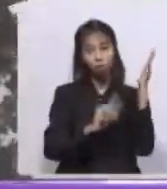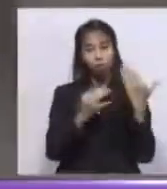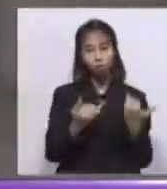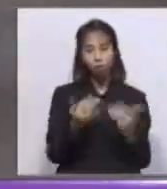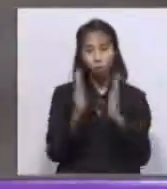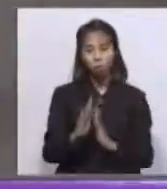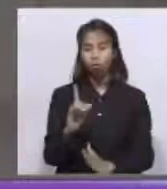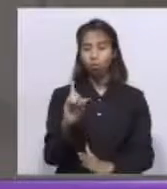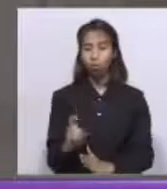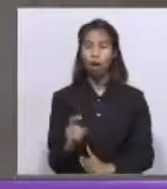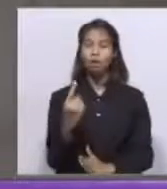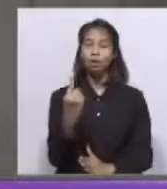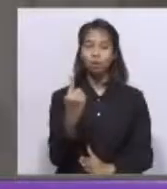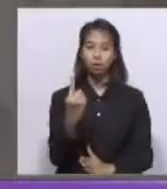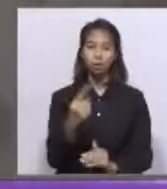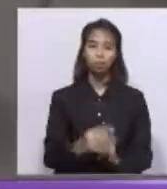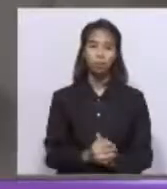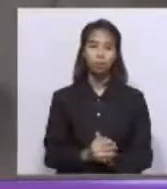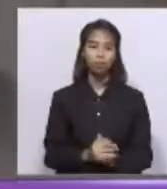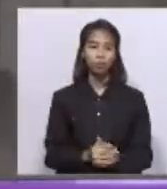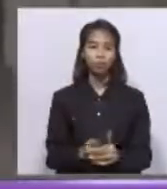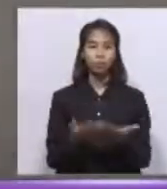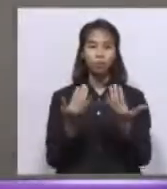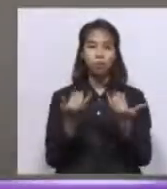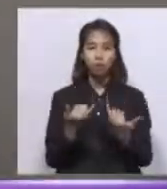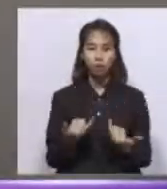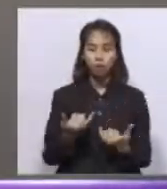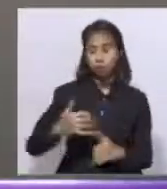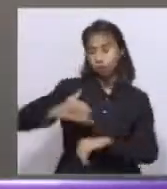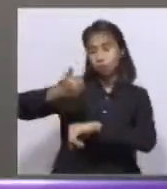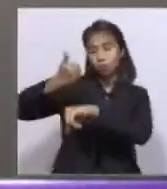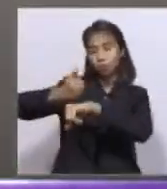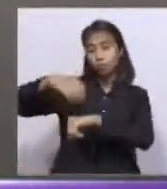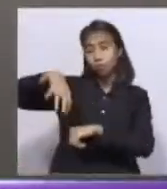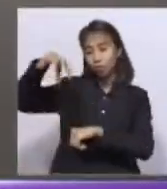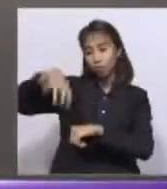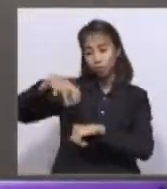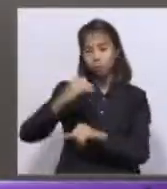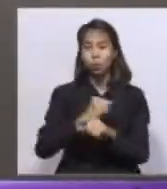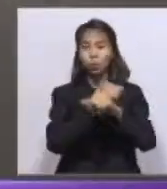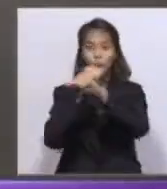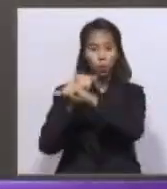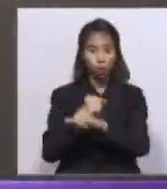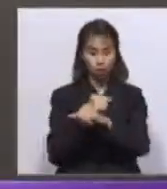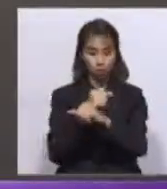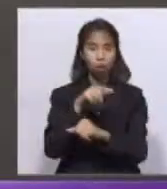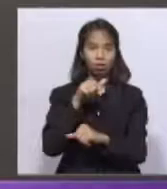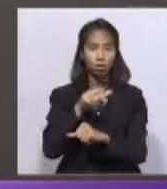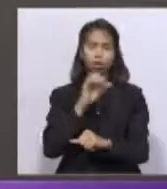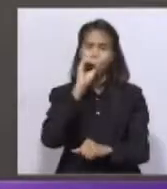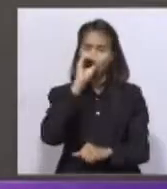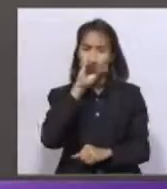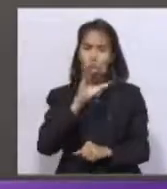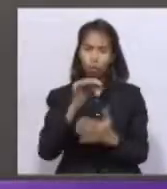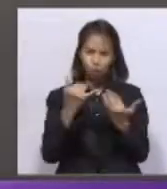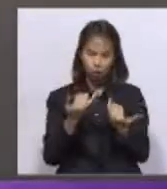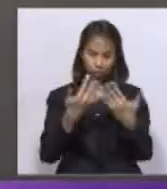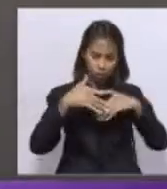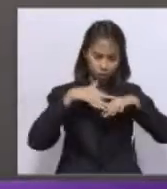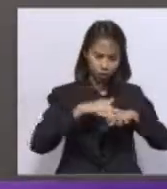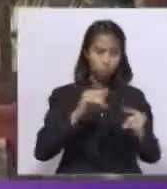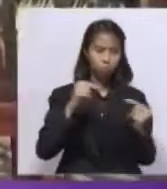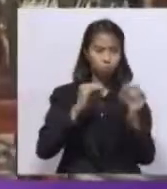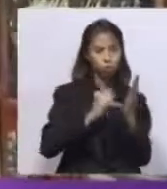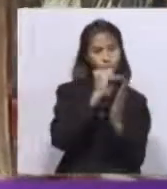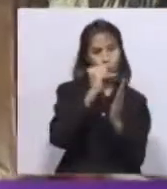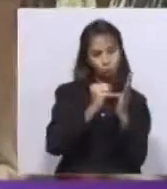ยมีผู้เสียชีวิต1คนนายชยพลทิติศักดิ์อธิบดีกรมป้องกันและบรรเทาสาธารณภัยกล่าวว่าได้ประสานจังหวัดต่าง